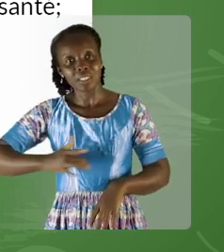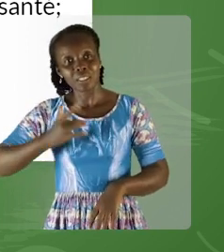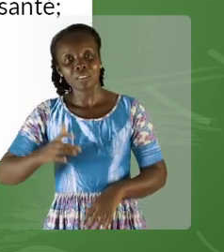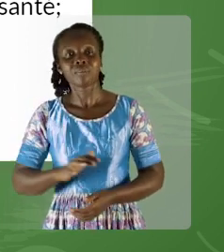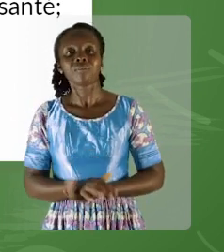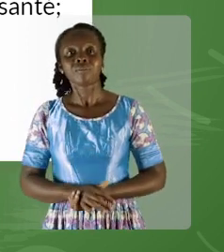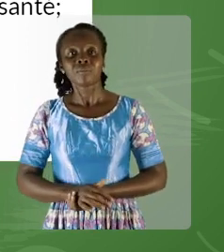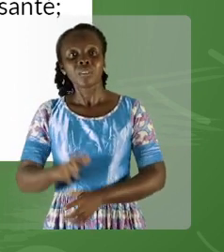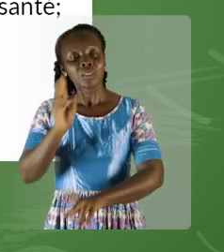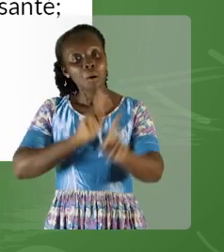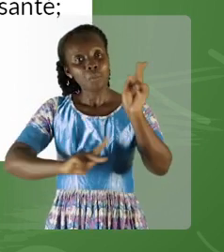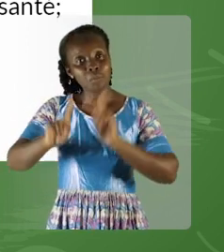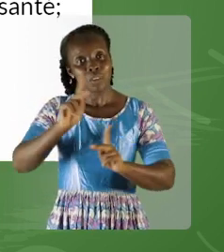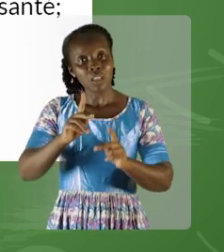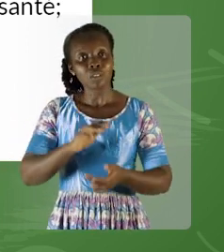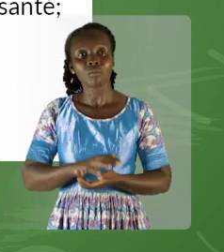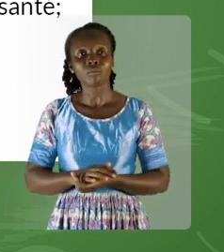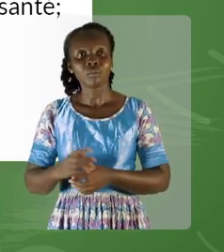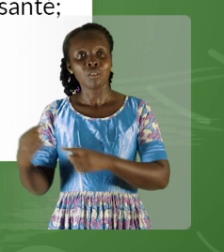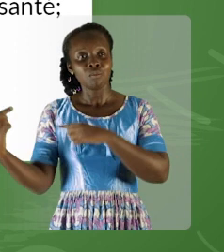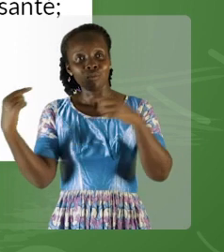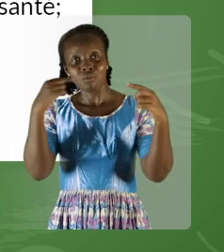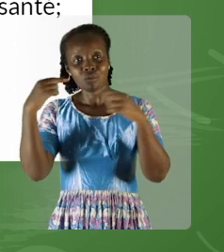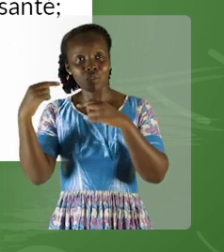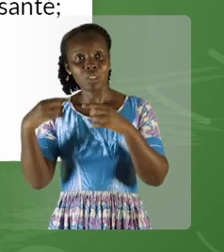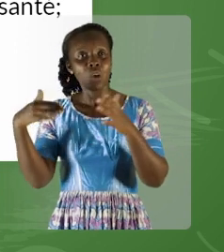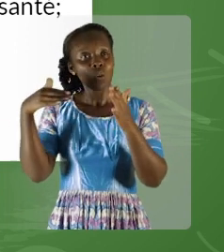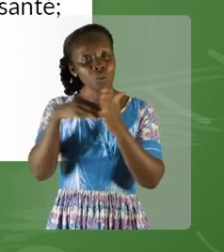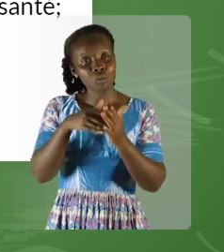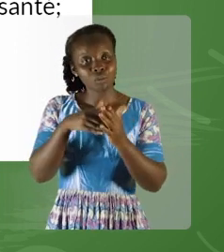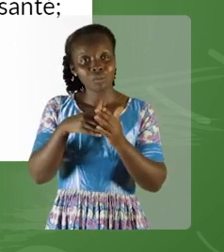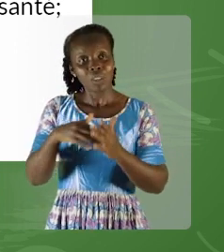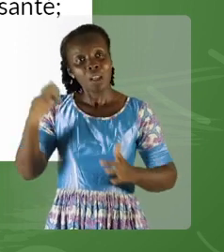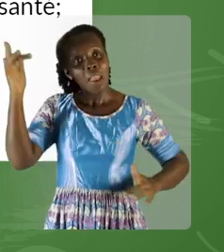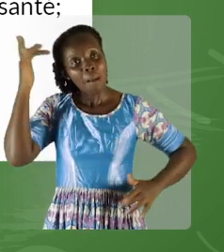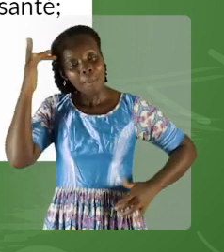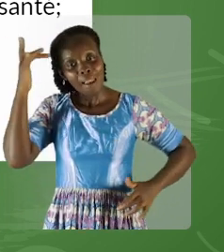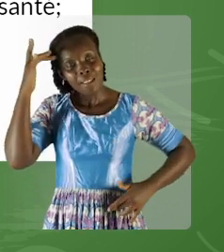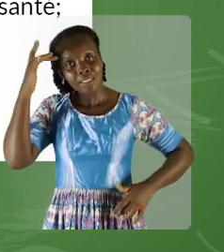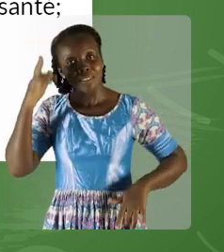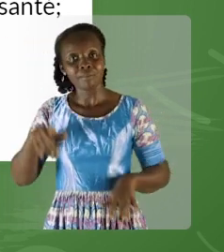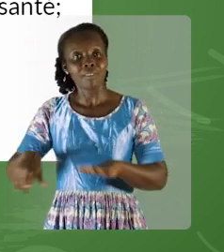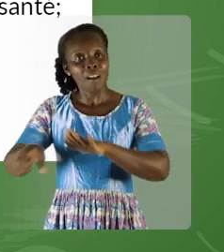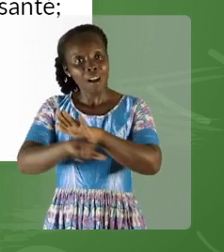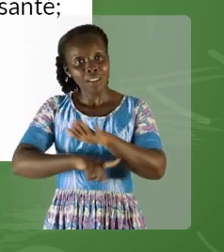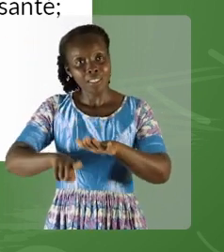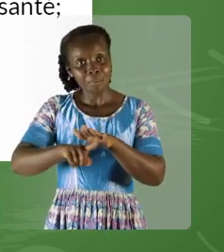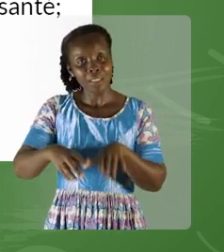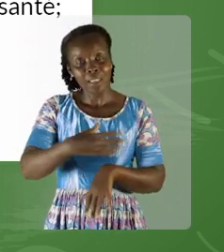de sensibilisation des populations à la lutte contre les